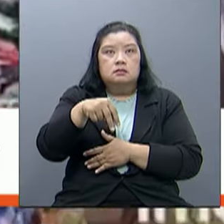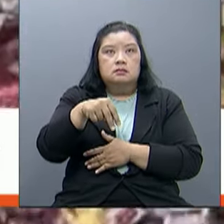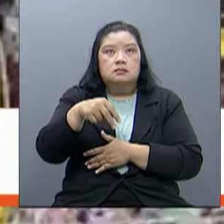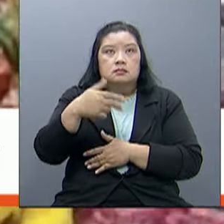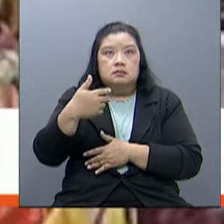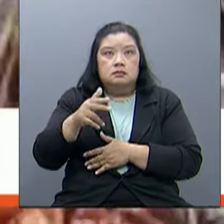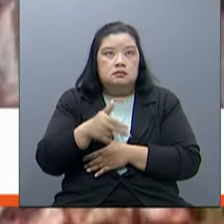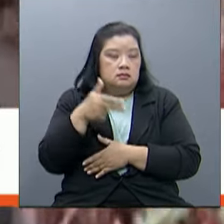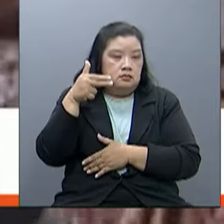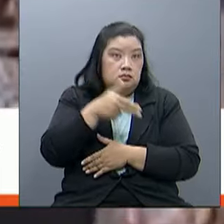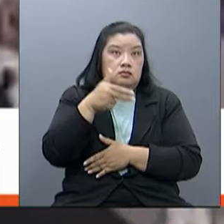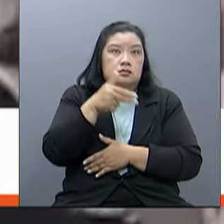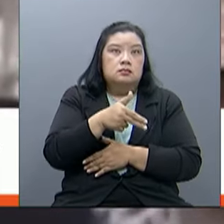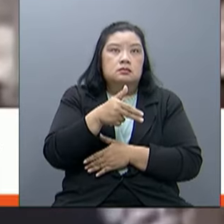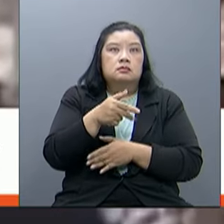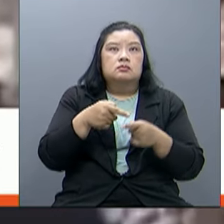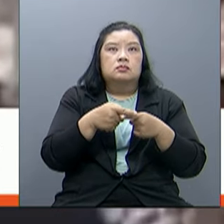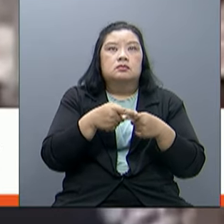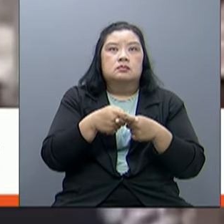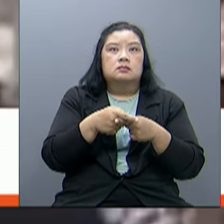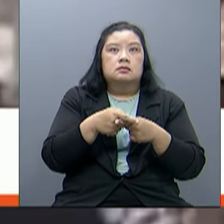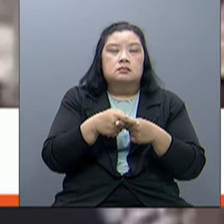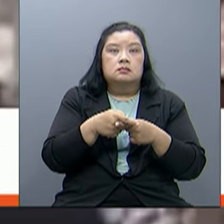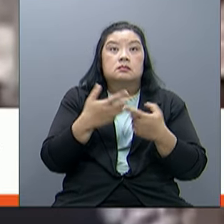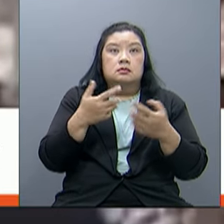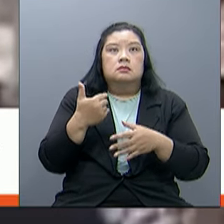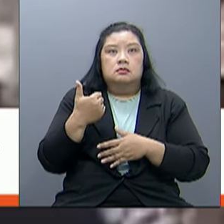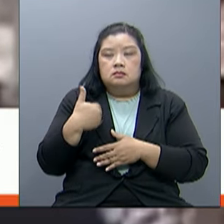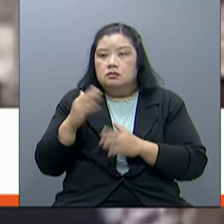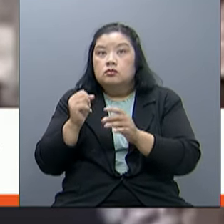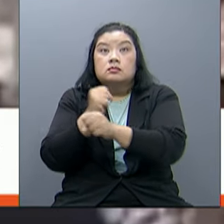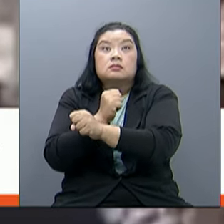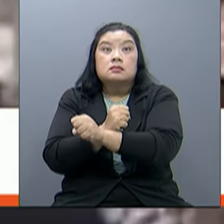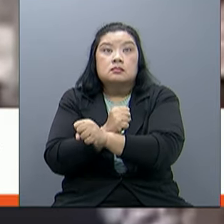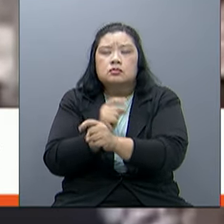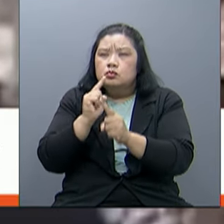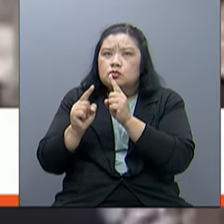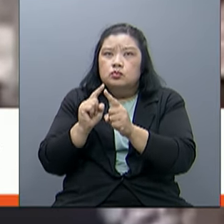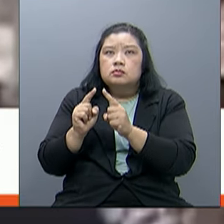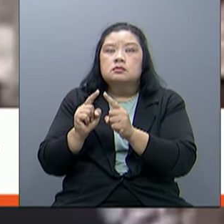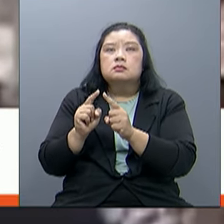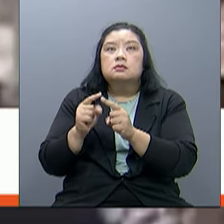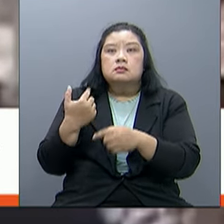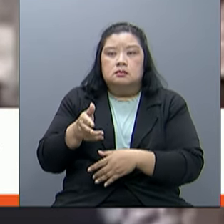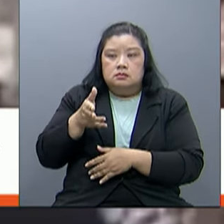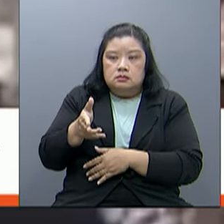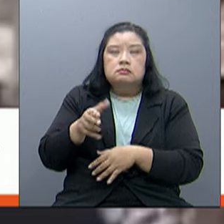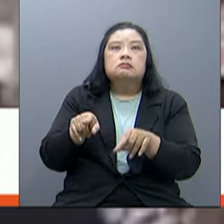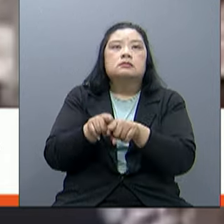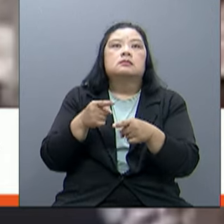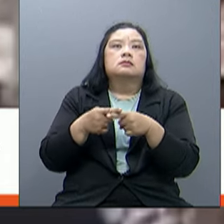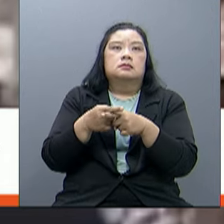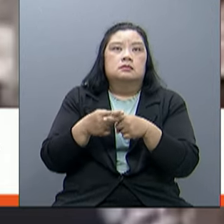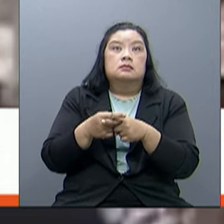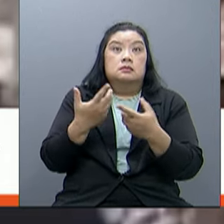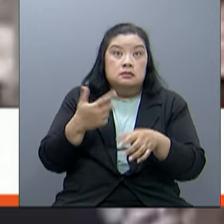าวุธปืนยิงเจ้าของร้านจนบาดเจ็บแล้วก็ยังยิงพนักงานคนที่พยายามจะเจรจาจนบาดเจ็บจากนั้นก็หลบ